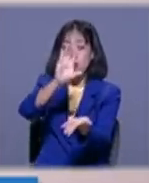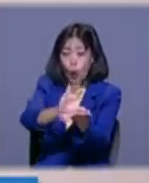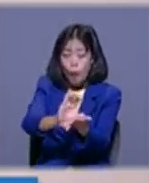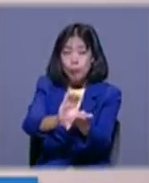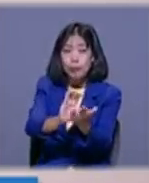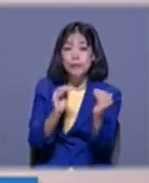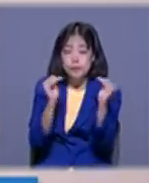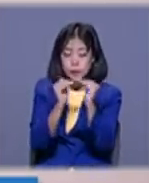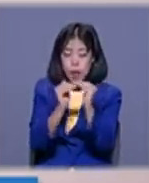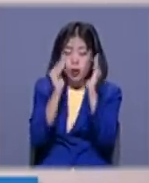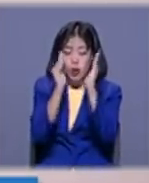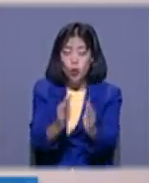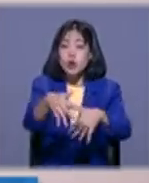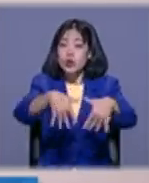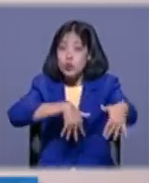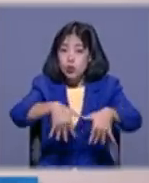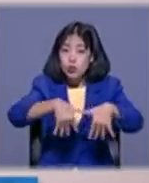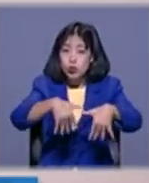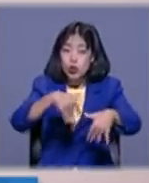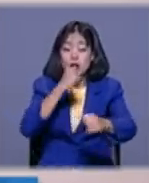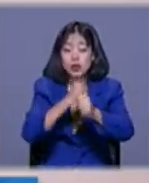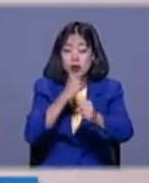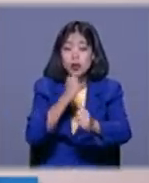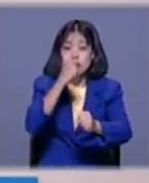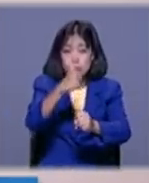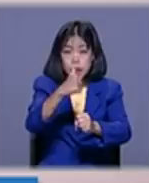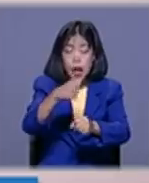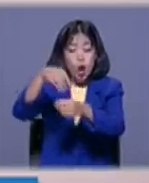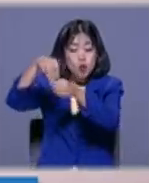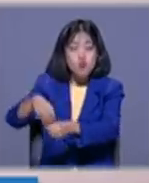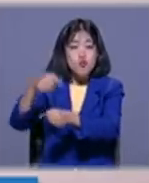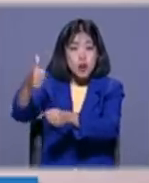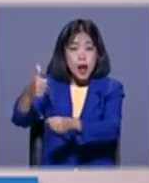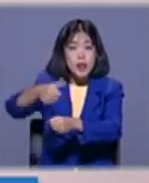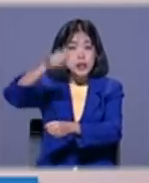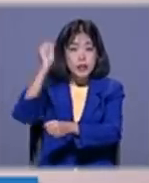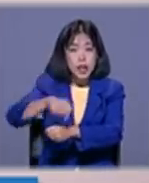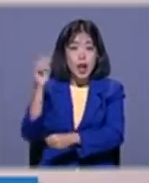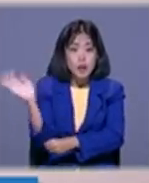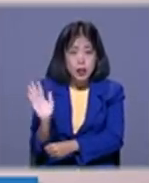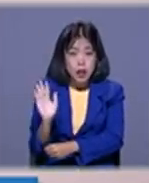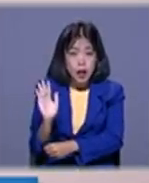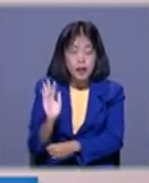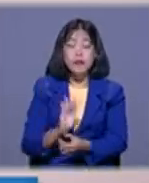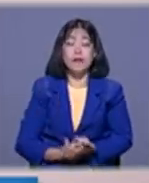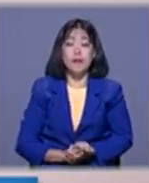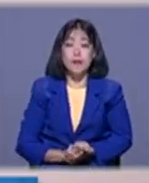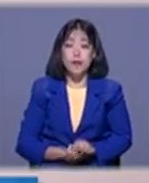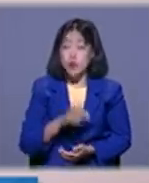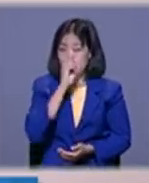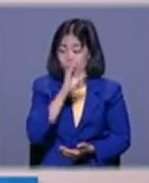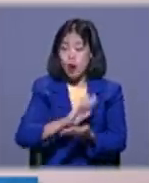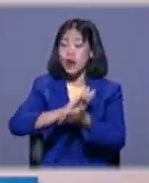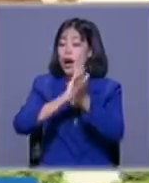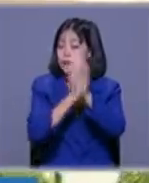ฎรของประชาชนเพียงเพื่อให้พลเอกประยุทธ์สามารถอยู่ในสภาได้ต่อไปนั่นเป็นเรื่องที่ควรจะเป็นในประเทศไทยหรือไม่การเปลี่ยนธรรม